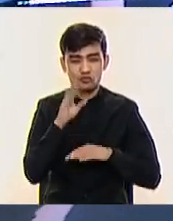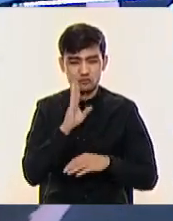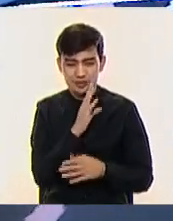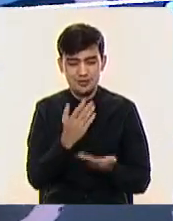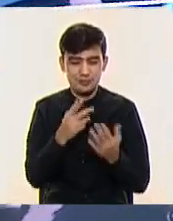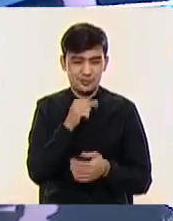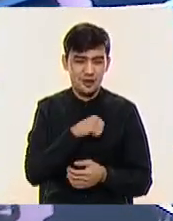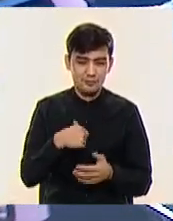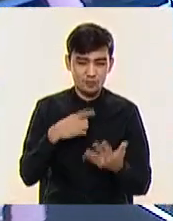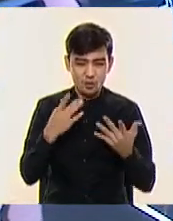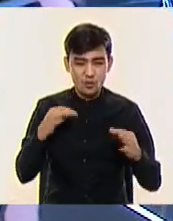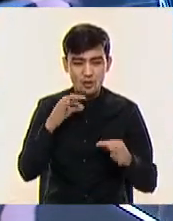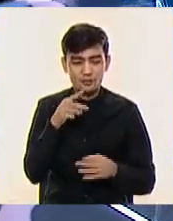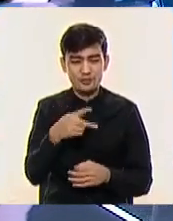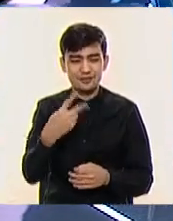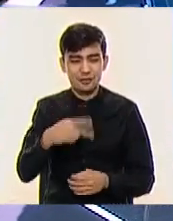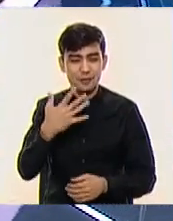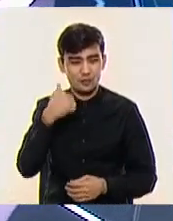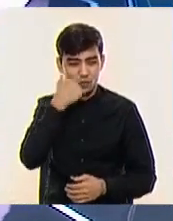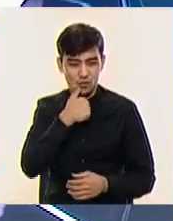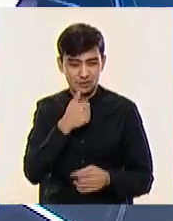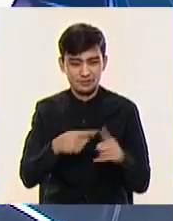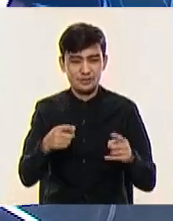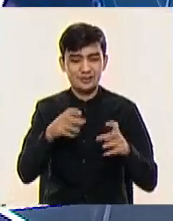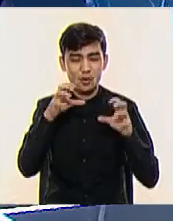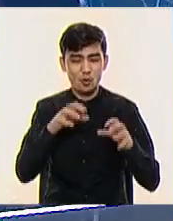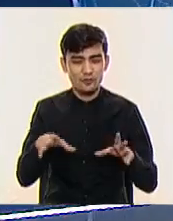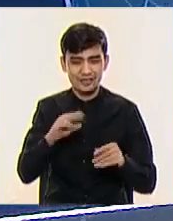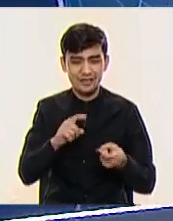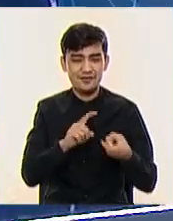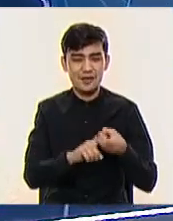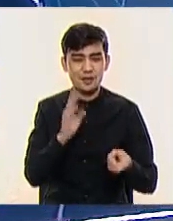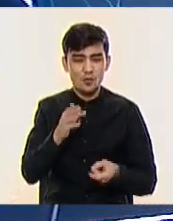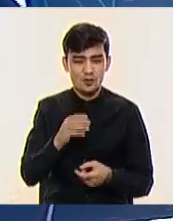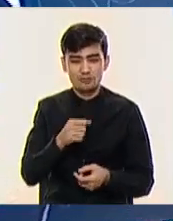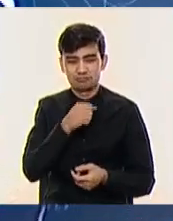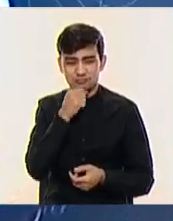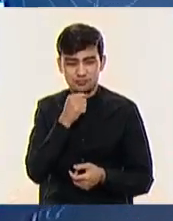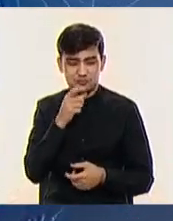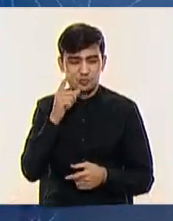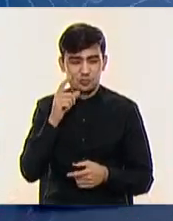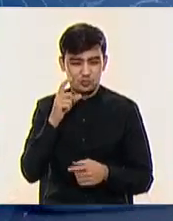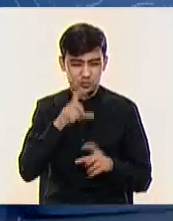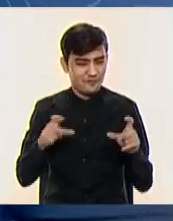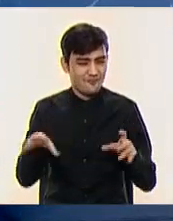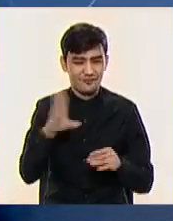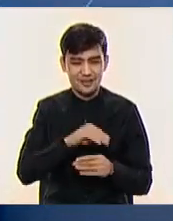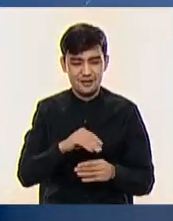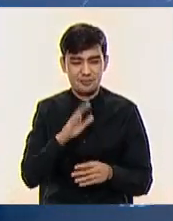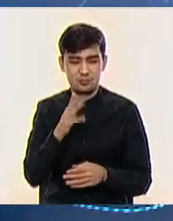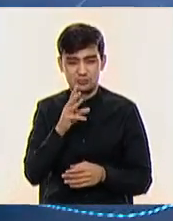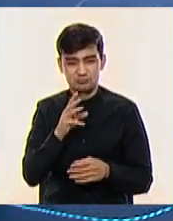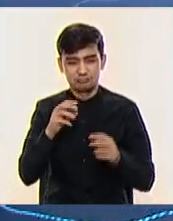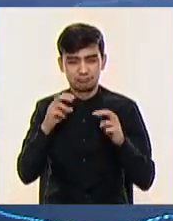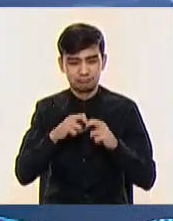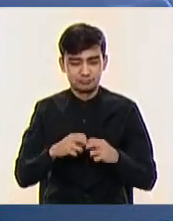с 2025 года эти правила коснутся всех совершеннолетних граждан без исключения. Пока, хоть не всего, заявляют